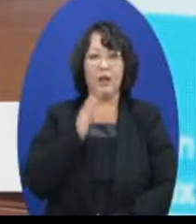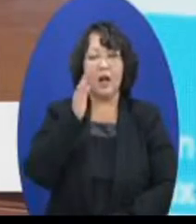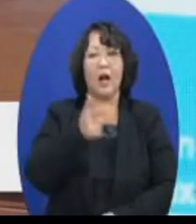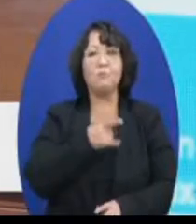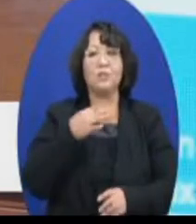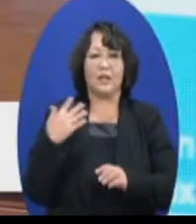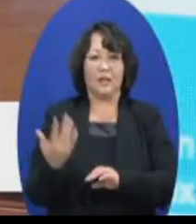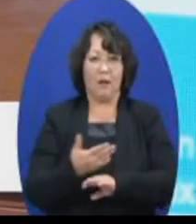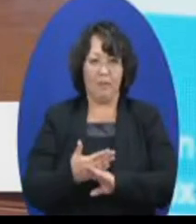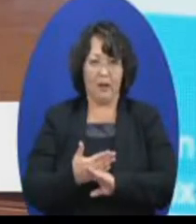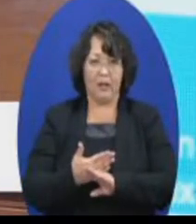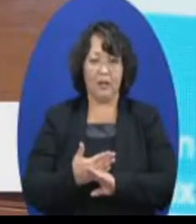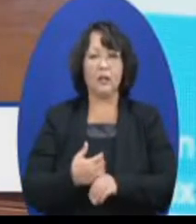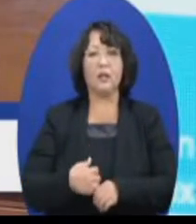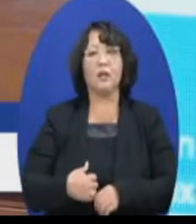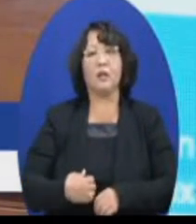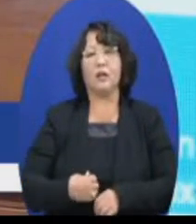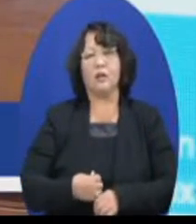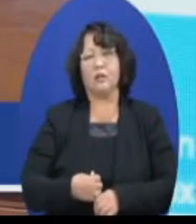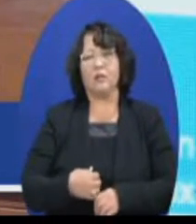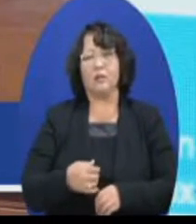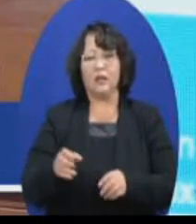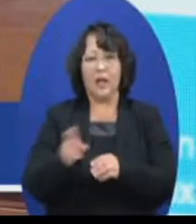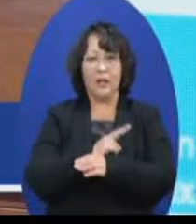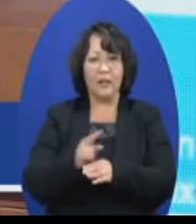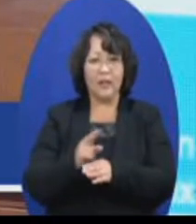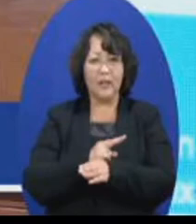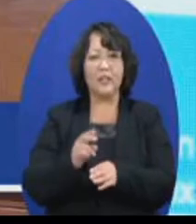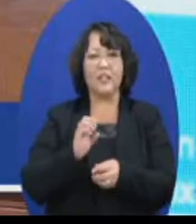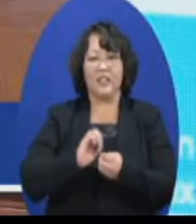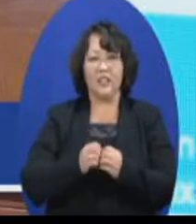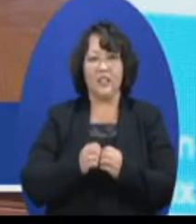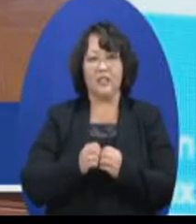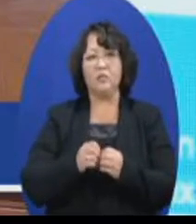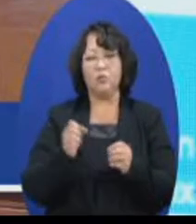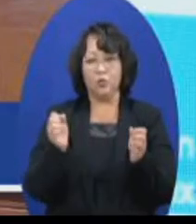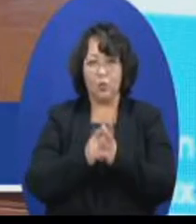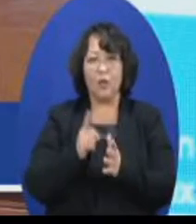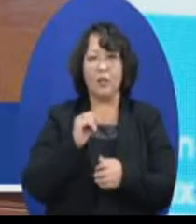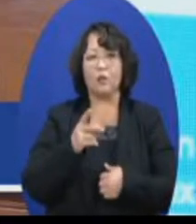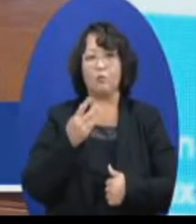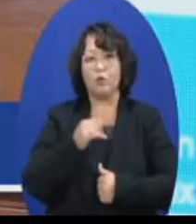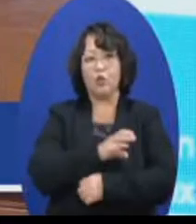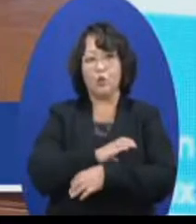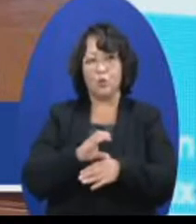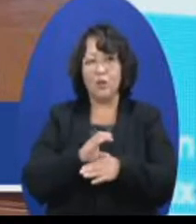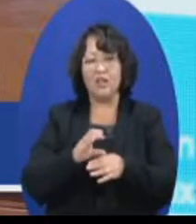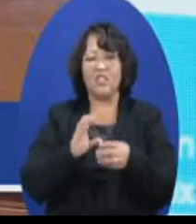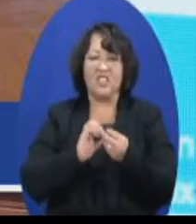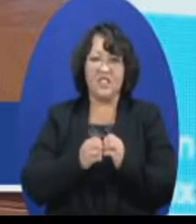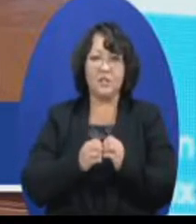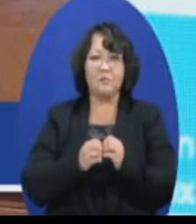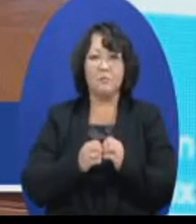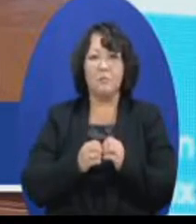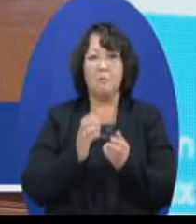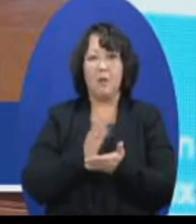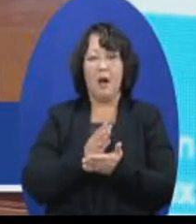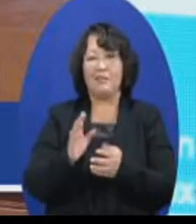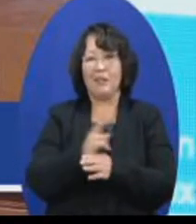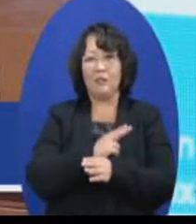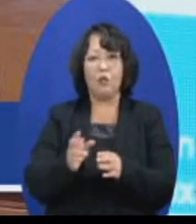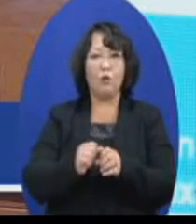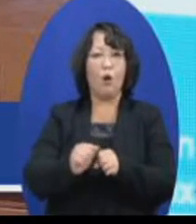Гамшигт хамгаалах сургууль одоо дадлаг хийсэн энэ бол их ачаалалтай сургууль болсон. Ер нь бол